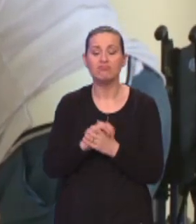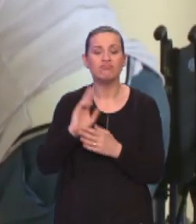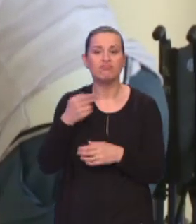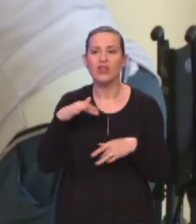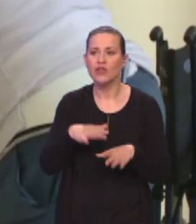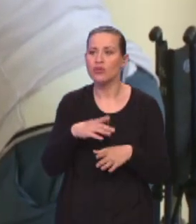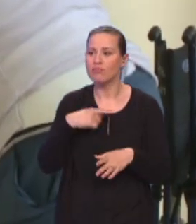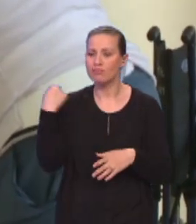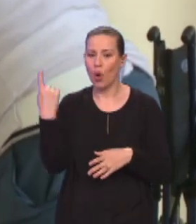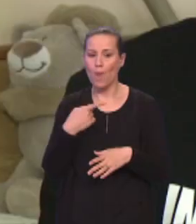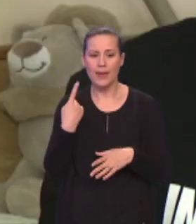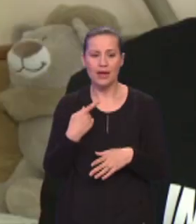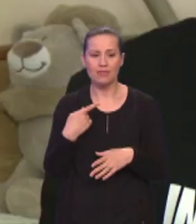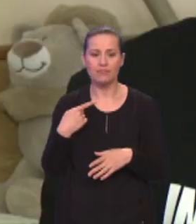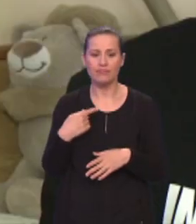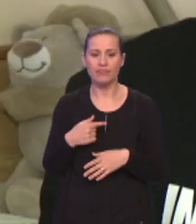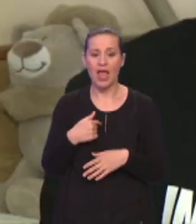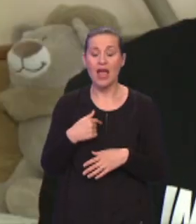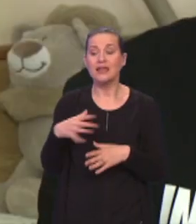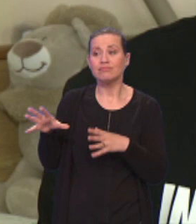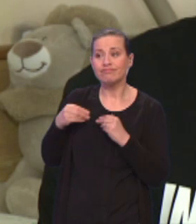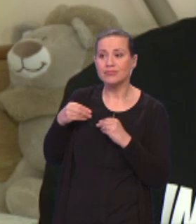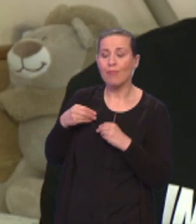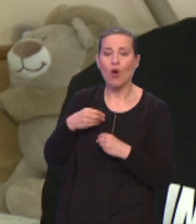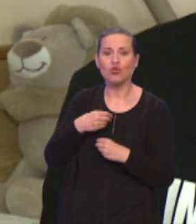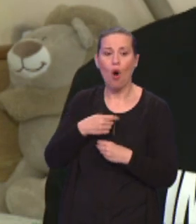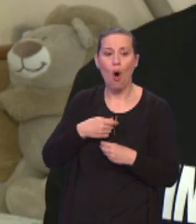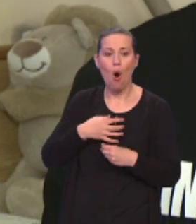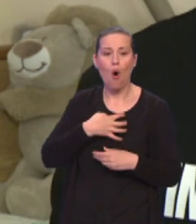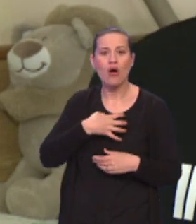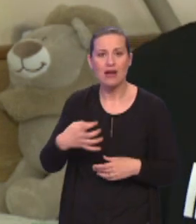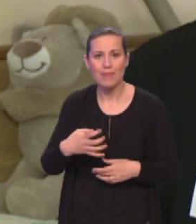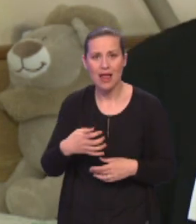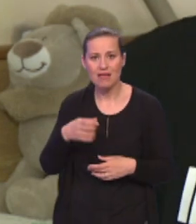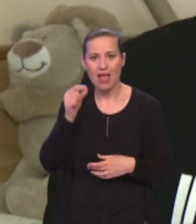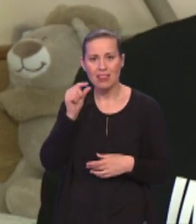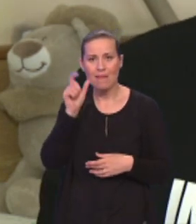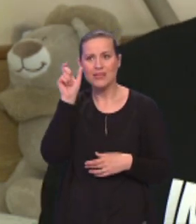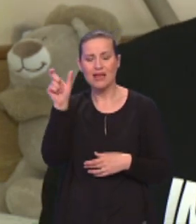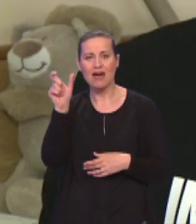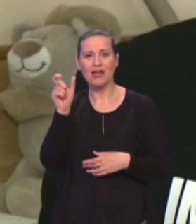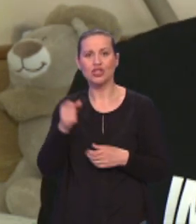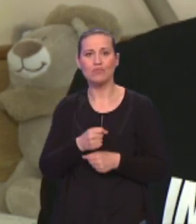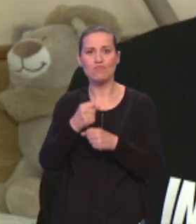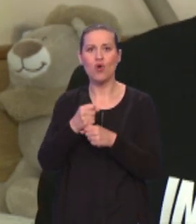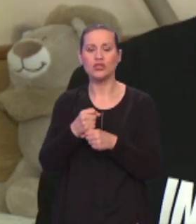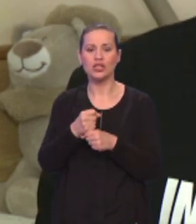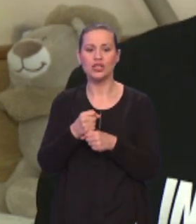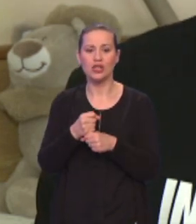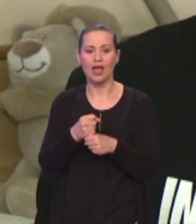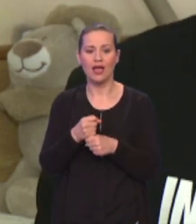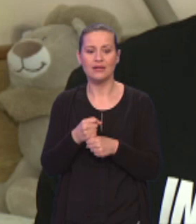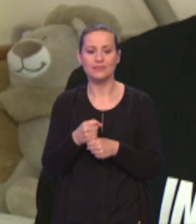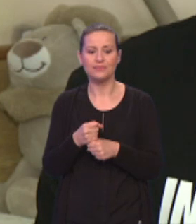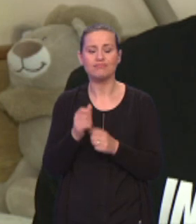oko mene, ja sam eto primio to ohrabrenje, čak i ona najmanja riječ podrške i